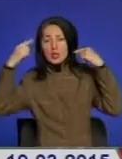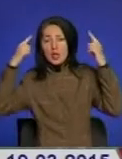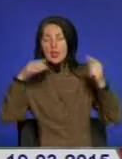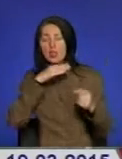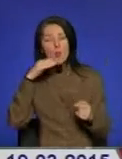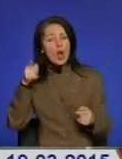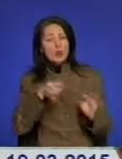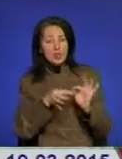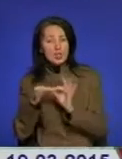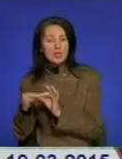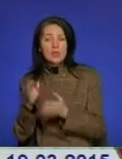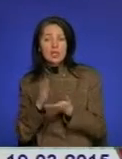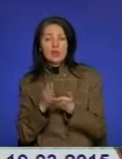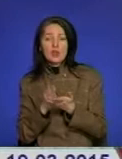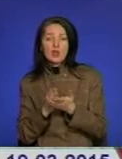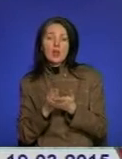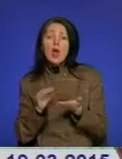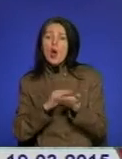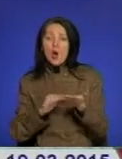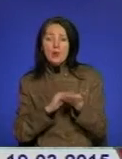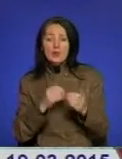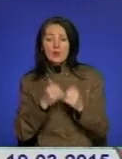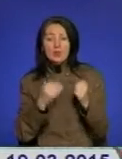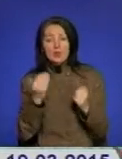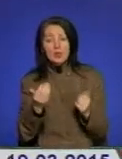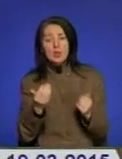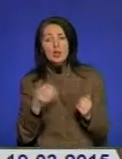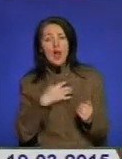стали крилатими. Серед них актуальний для нашого